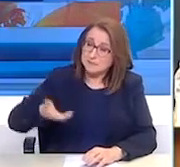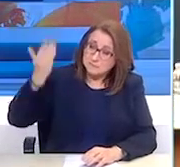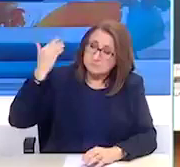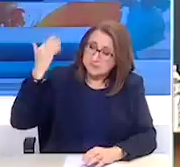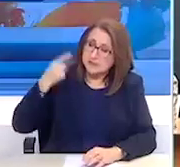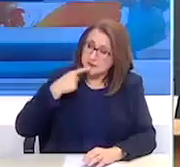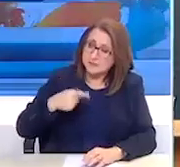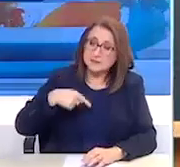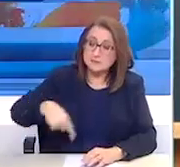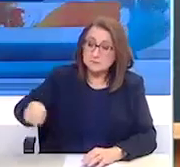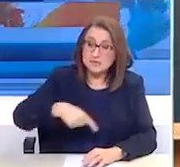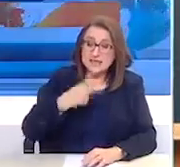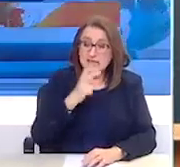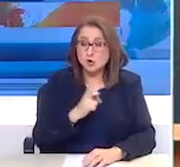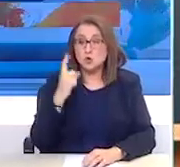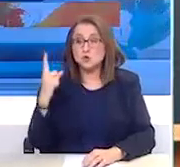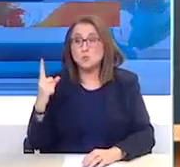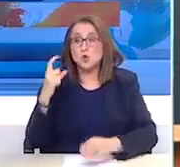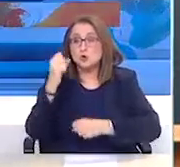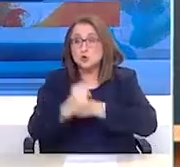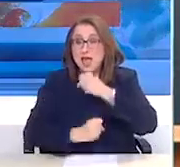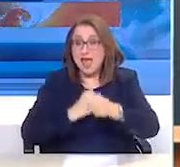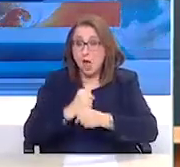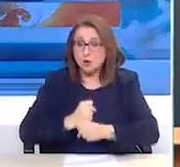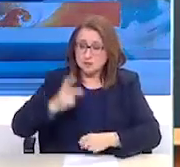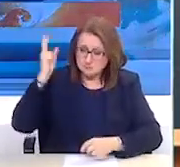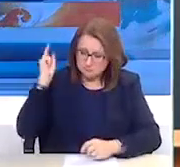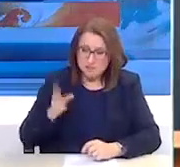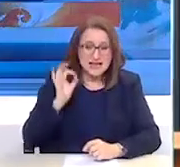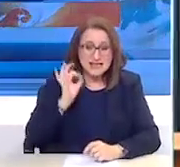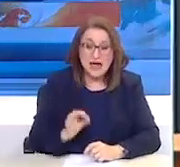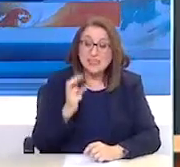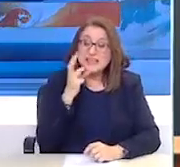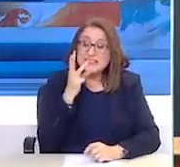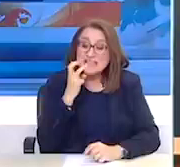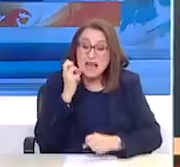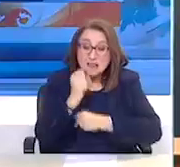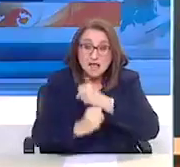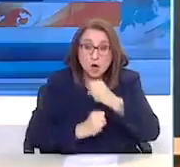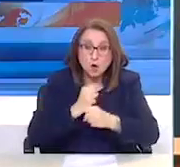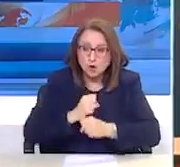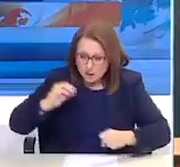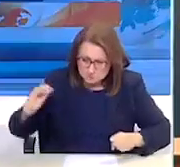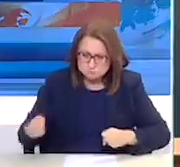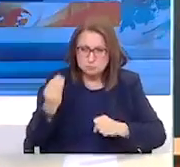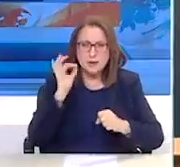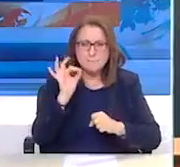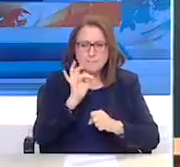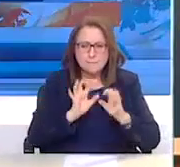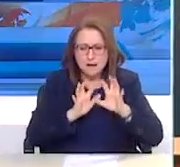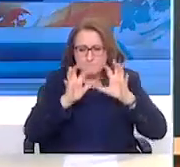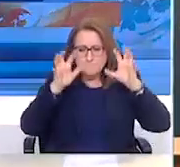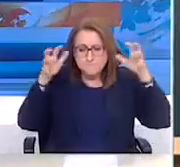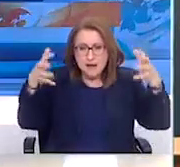αιώνα, καθώς σύμφωνα με τα μαθηματικά μοντέλα έχουμε μια πανδημία σχεδόν κάθε 30 χρόνια. Υπήρχαν σαφείς ενδείξεις τον Οκτώβριο για